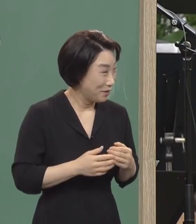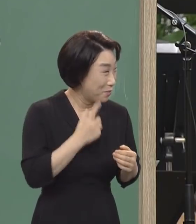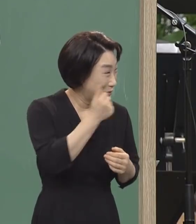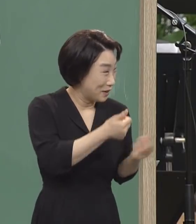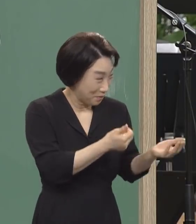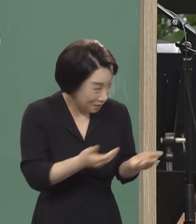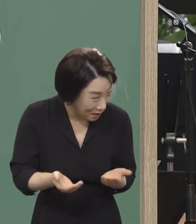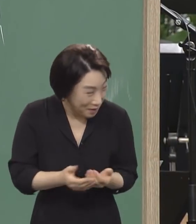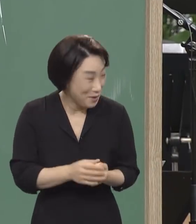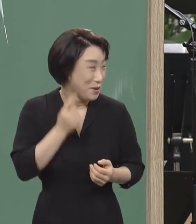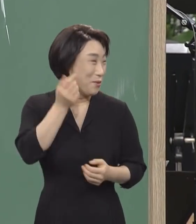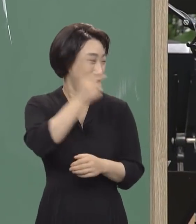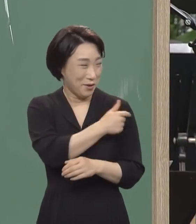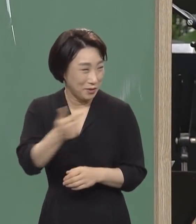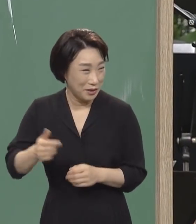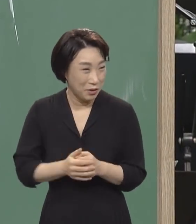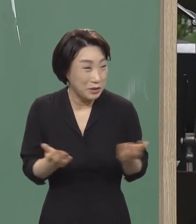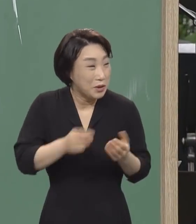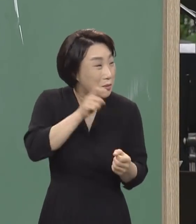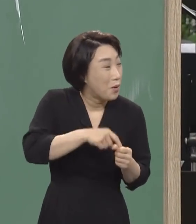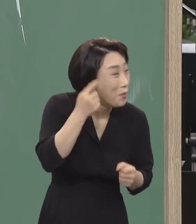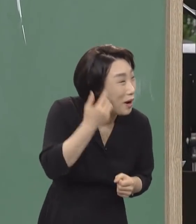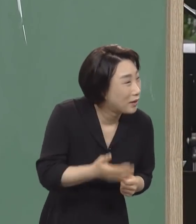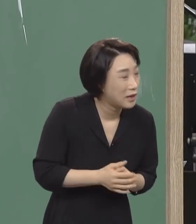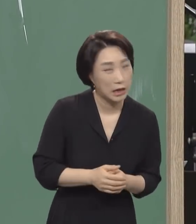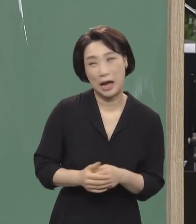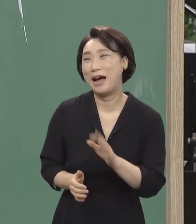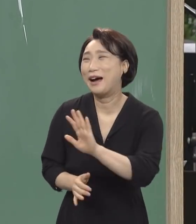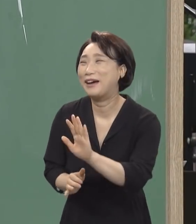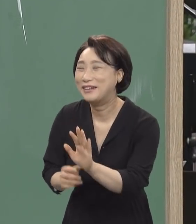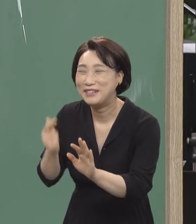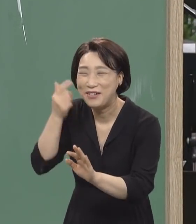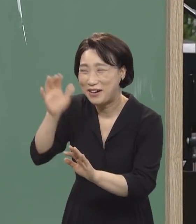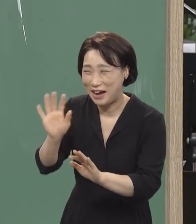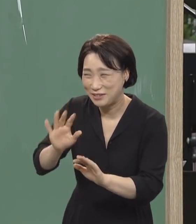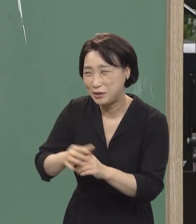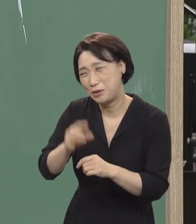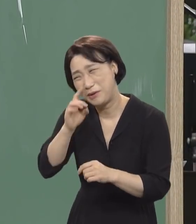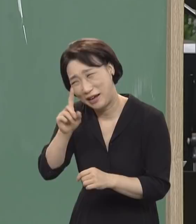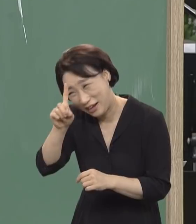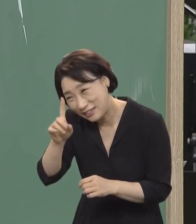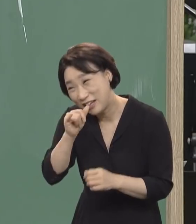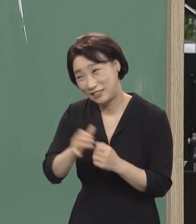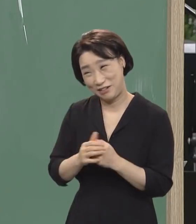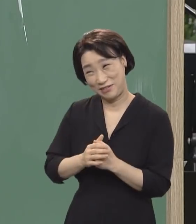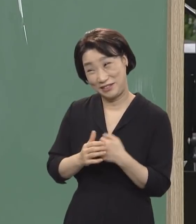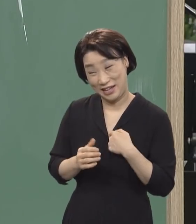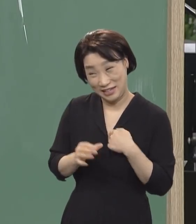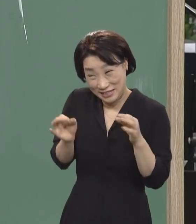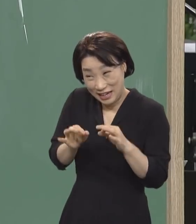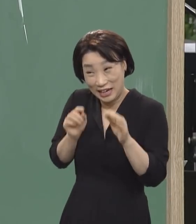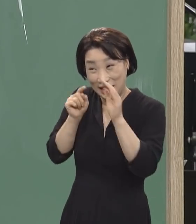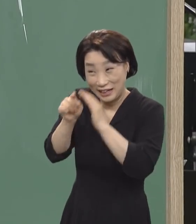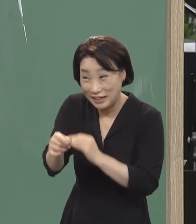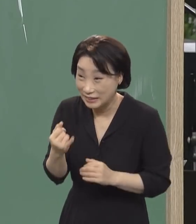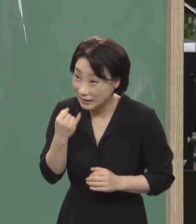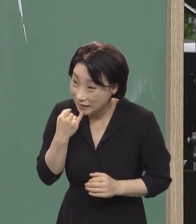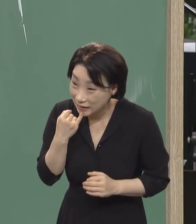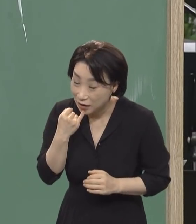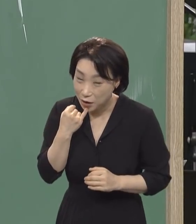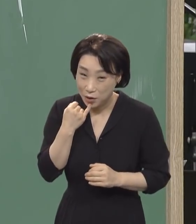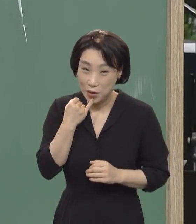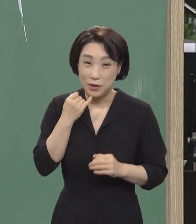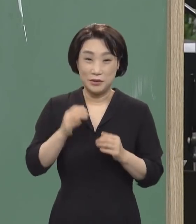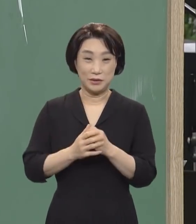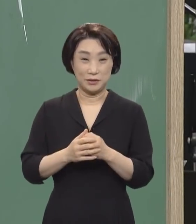용광이죠 무슨 일로 오십니까 용광이 아니라 잠깐 들리리리리리리 그렇게 좀 이해해 주시기 바랍니다